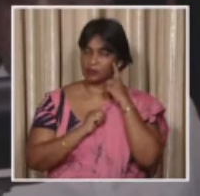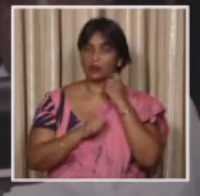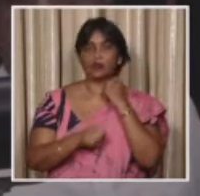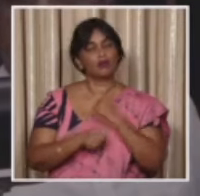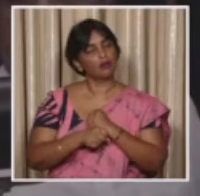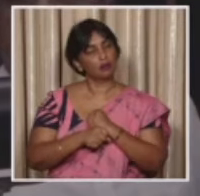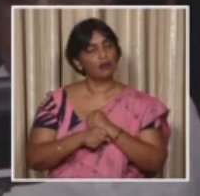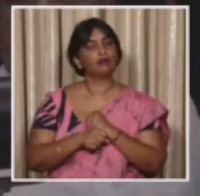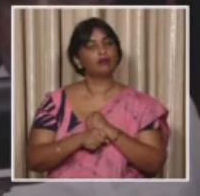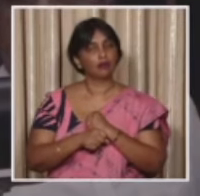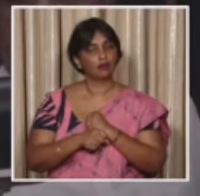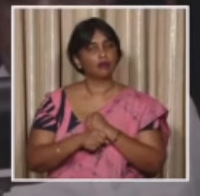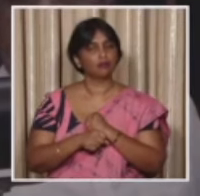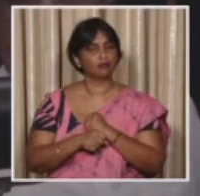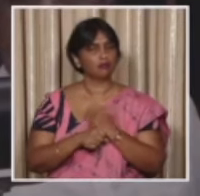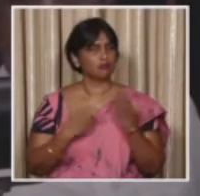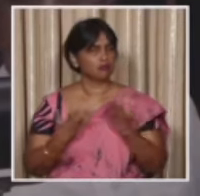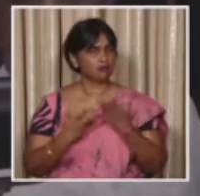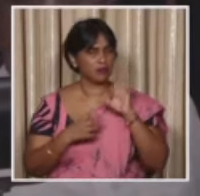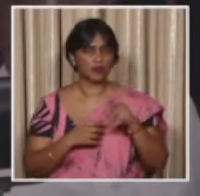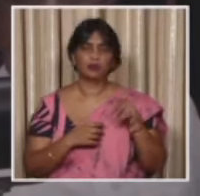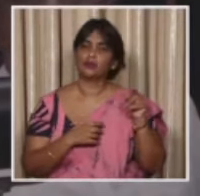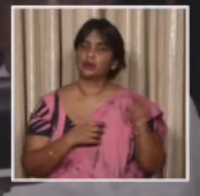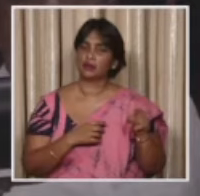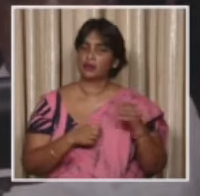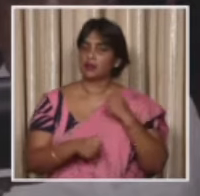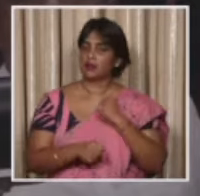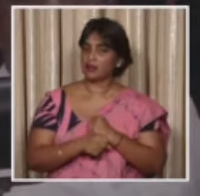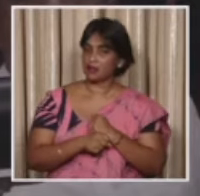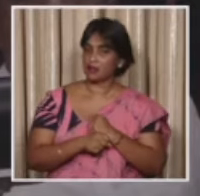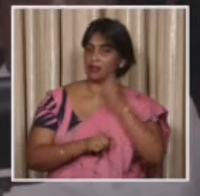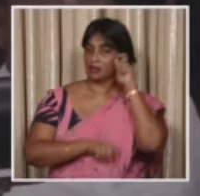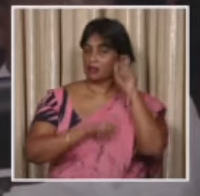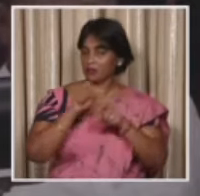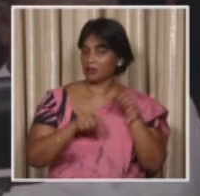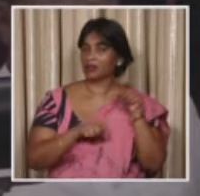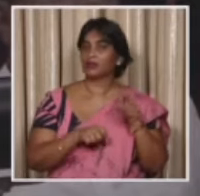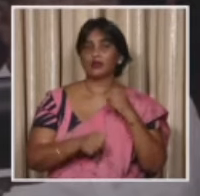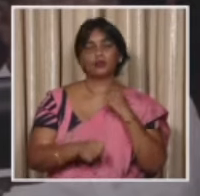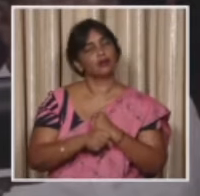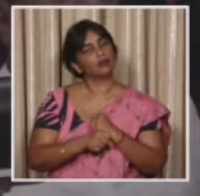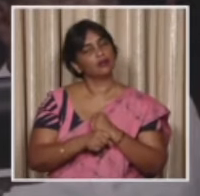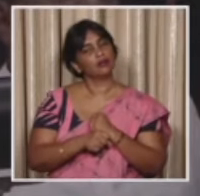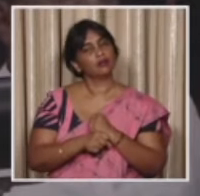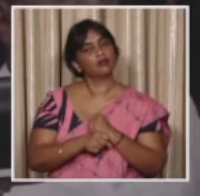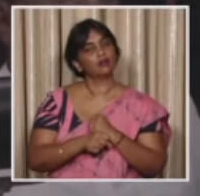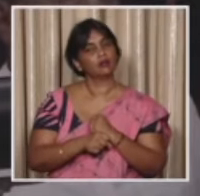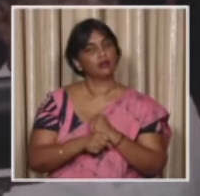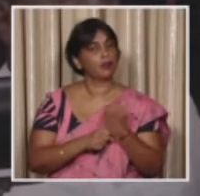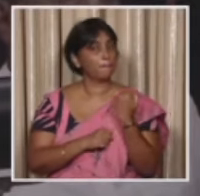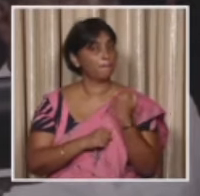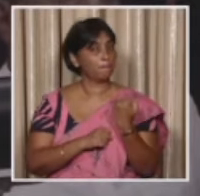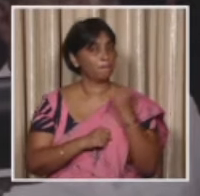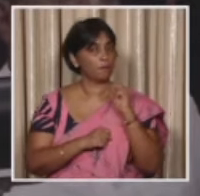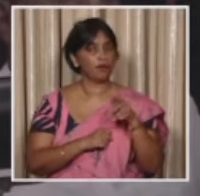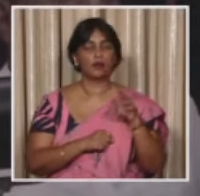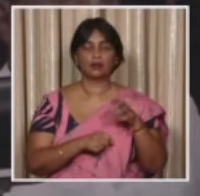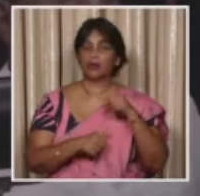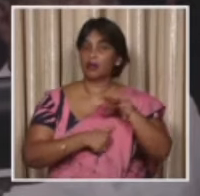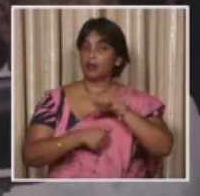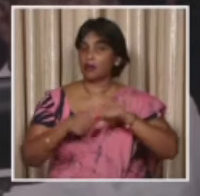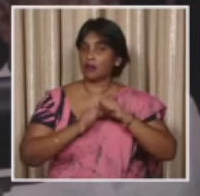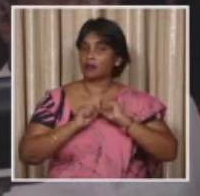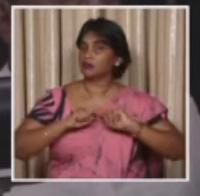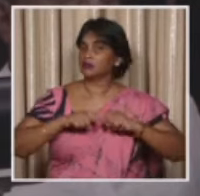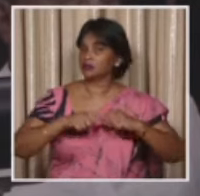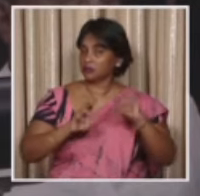රජයක් අපොහොසත් වෙනවා නම් රාජ්‍ය නිලධාරීන් එහෙම නැත්නම් රාජ්‍ය බලය යටතේ ආයතන